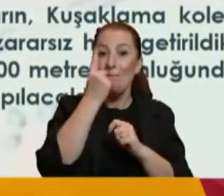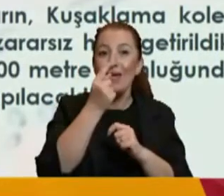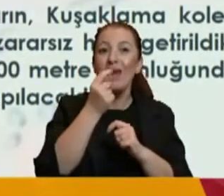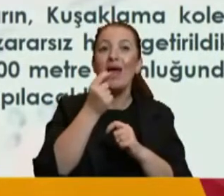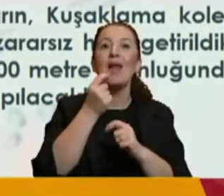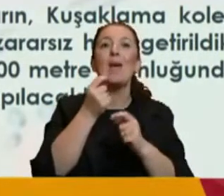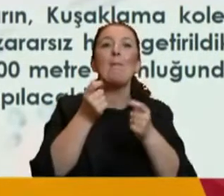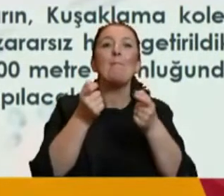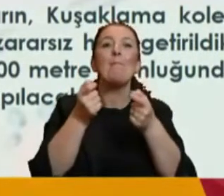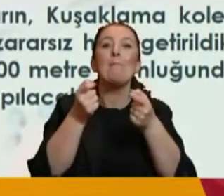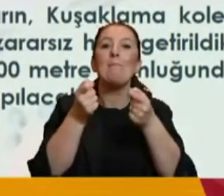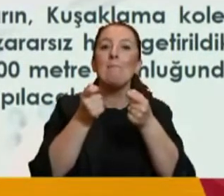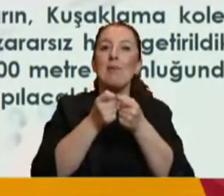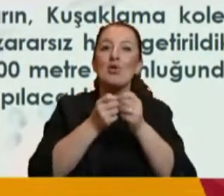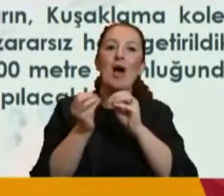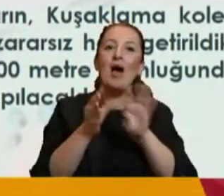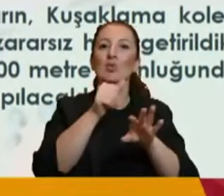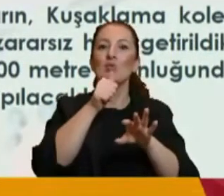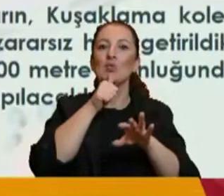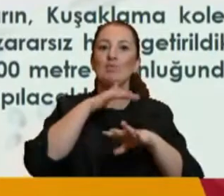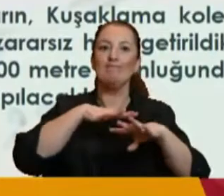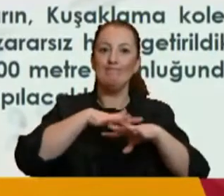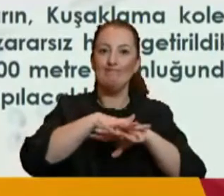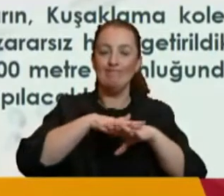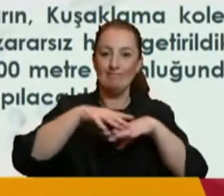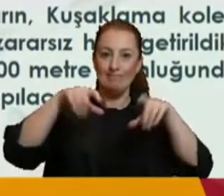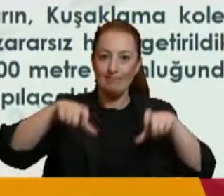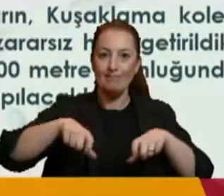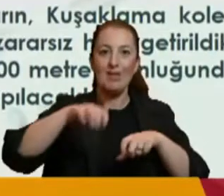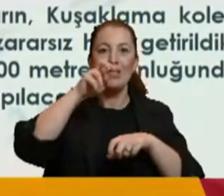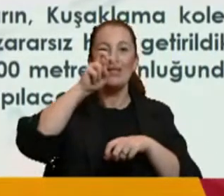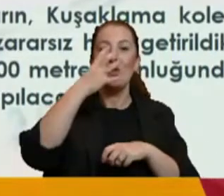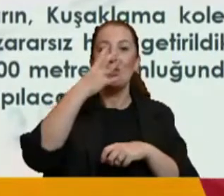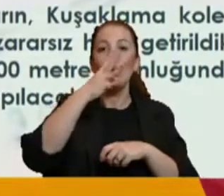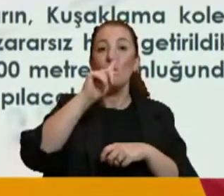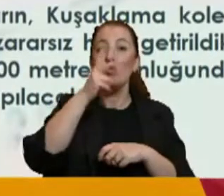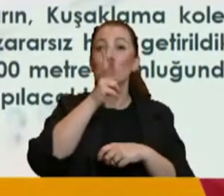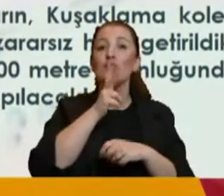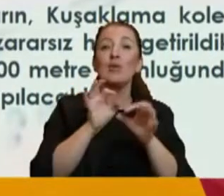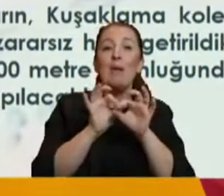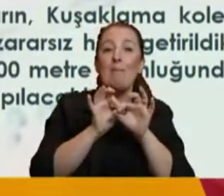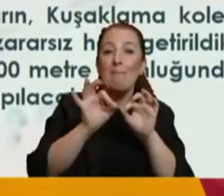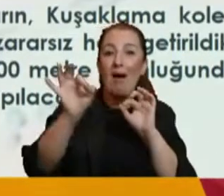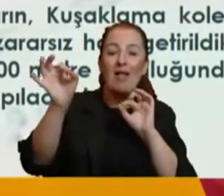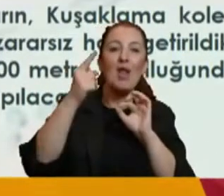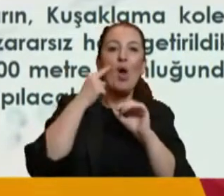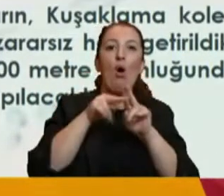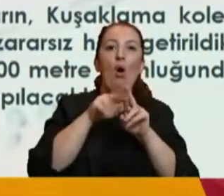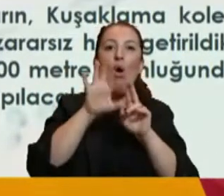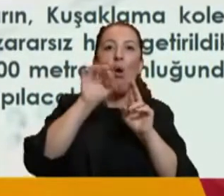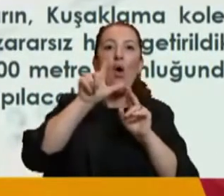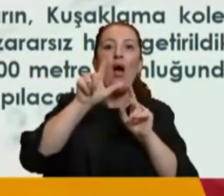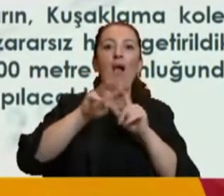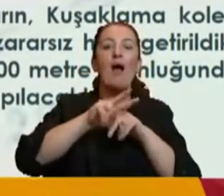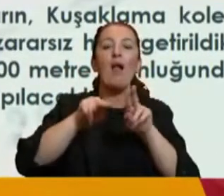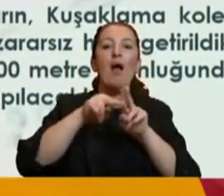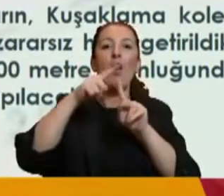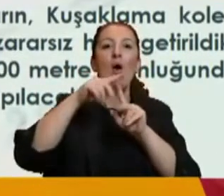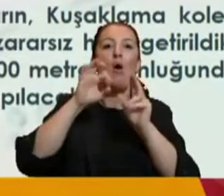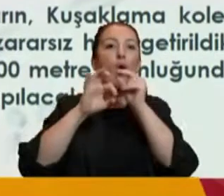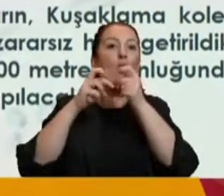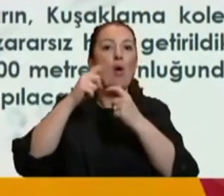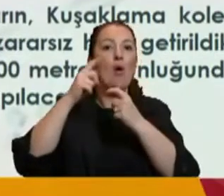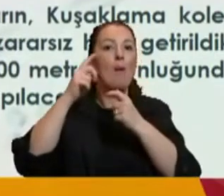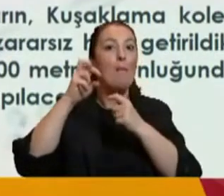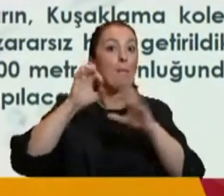atıksu arıtma tesisi 84 bin 300 metre uzunluğunda da kollektör planlıyoruz Ayrıca